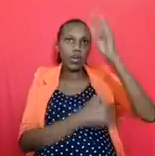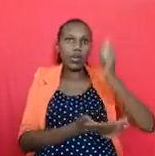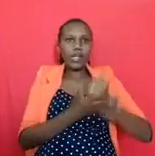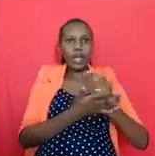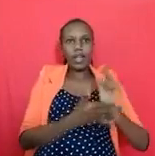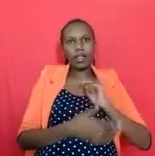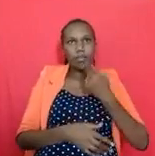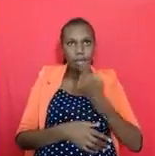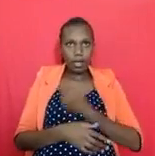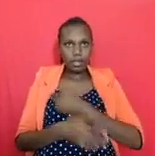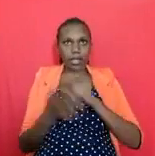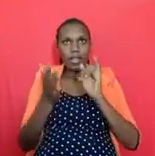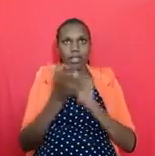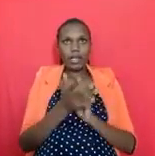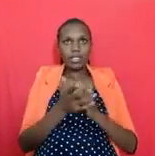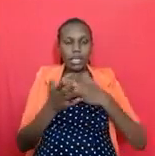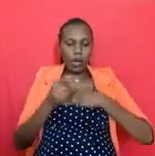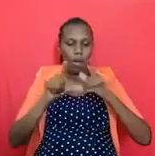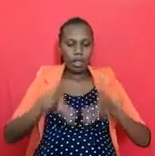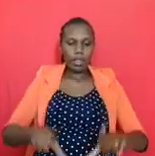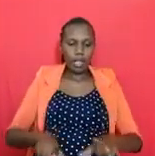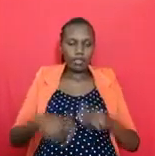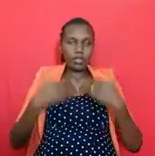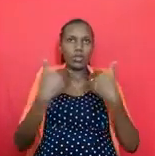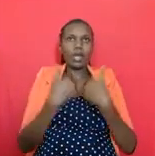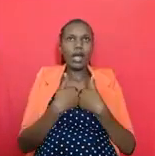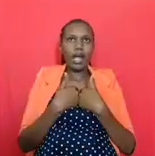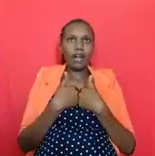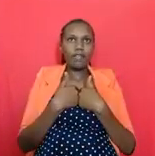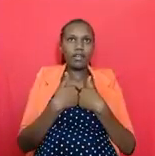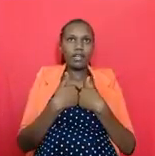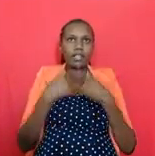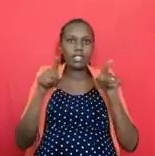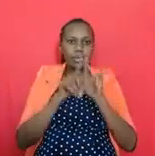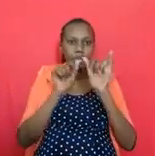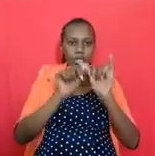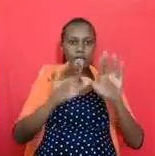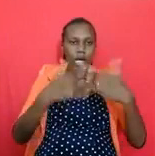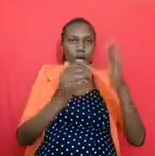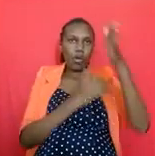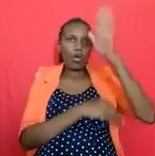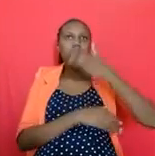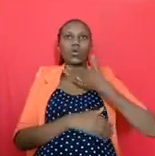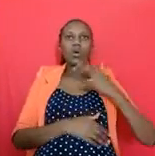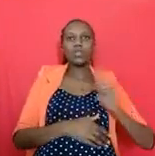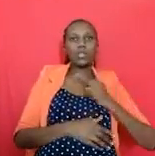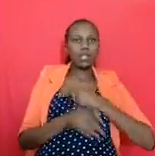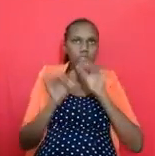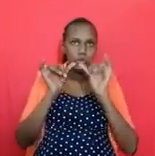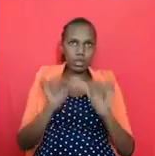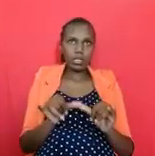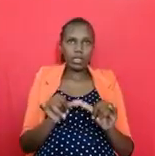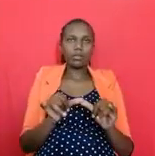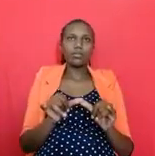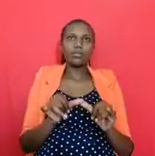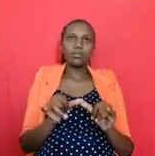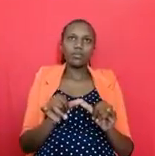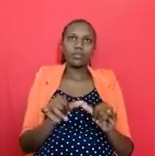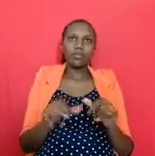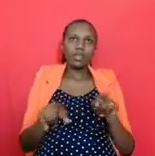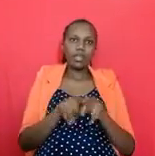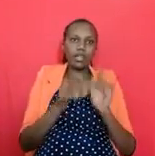arogitutethia nigetha uturo uyu thutha uyu tuikare ta uria ngai ekwenda tuikare tumukenie